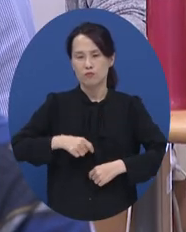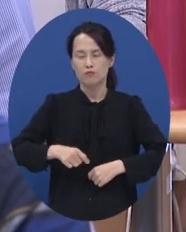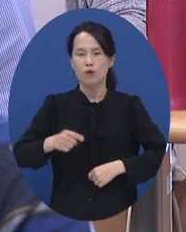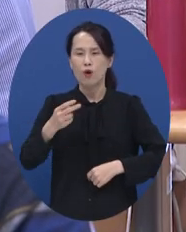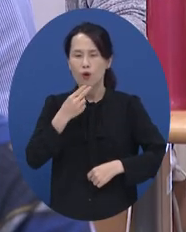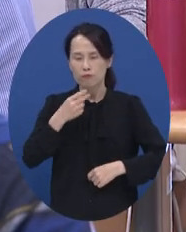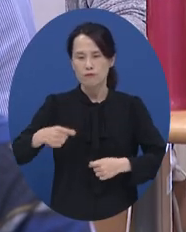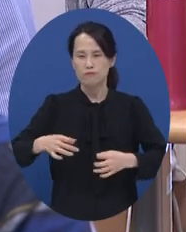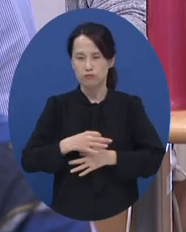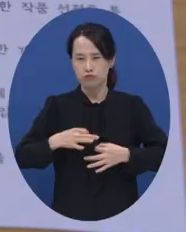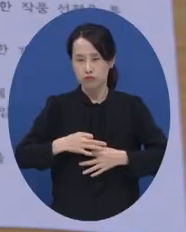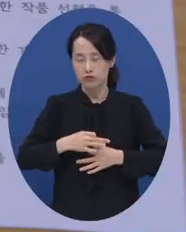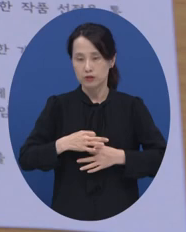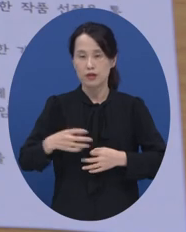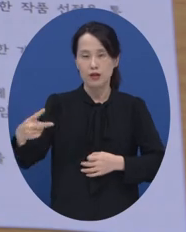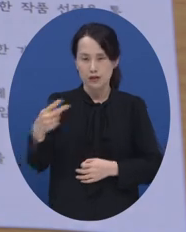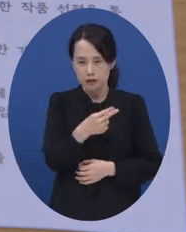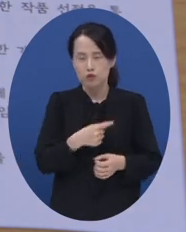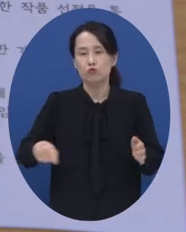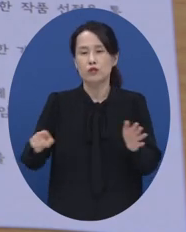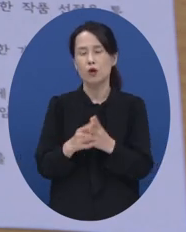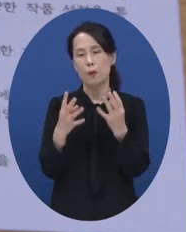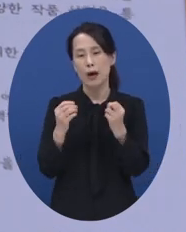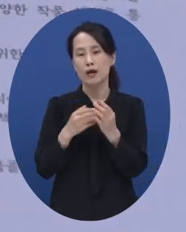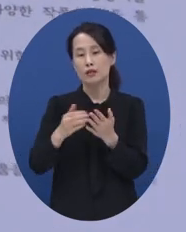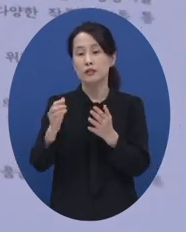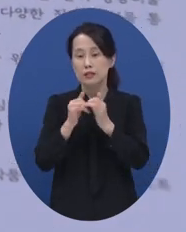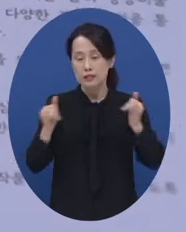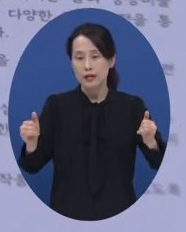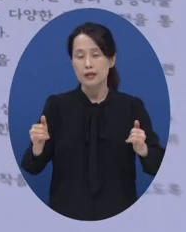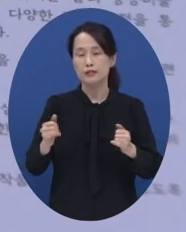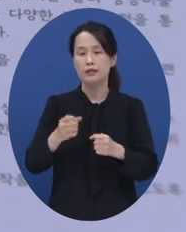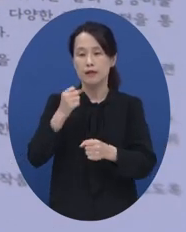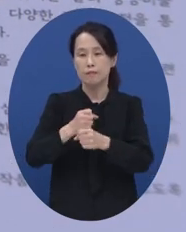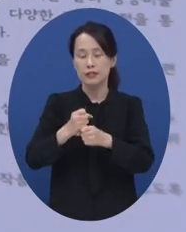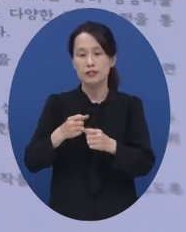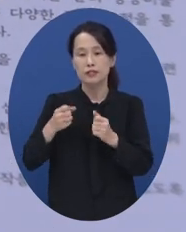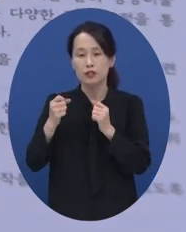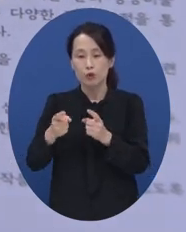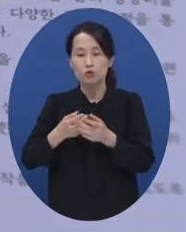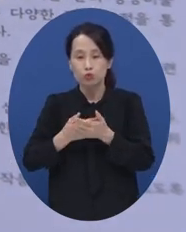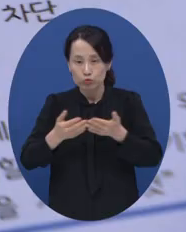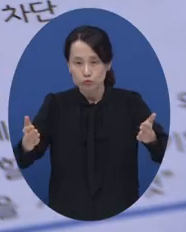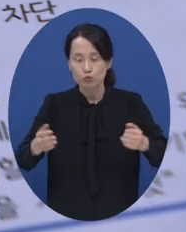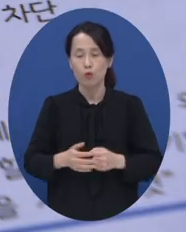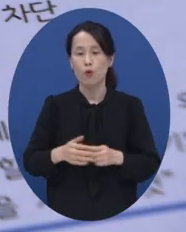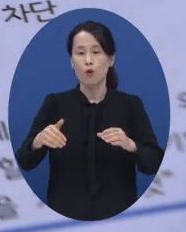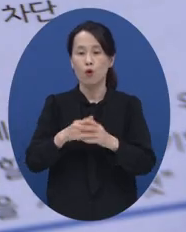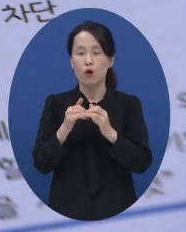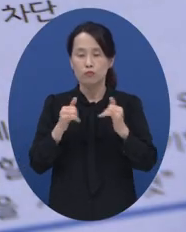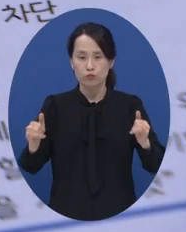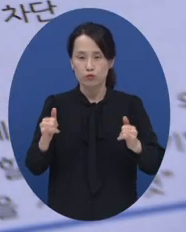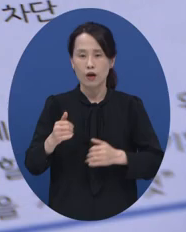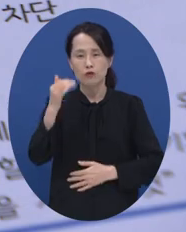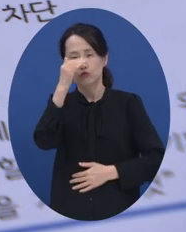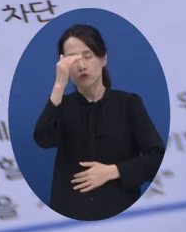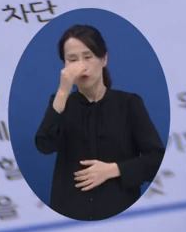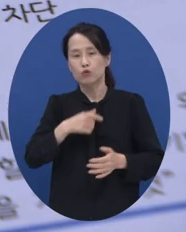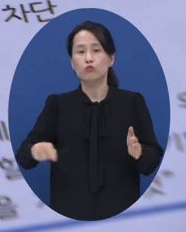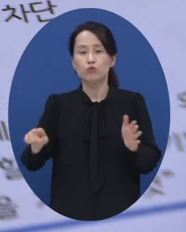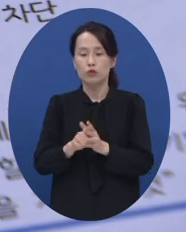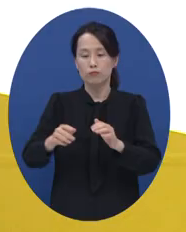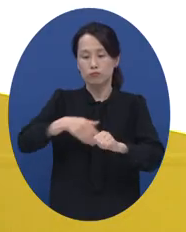불공정 관행을 없애 많은 작가들에게 창작의 기회가 돌아가고 도민들이 우수한 작품을 일상에서 감상할 수